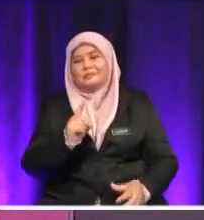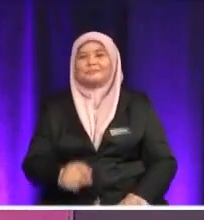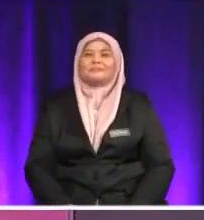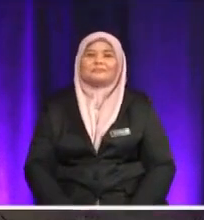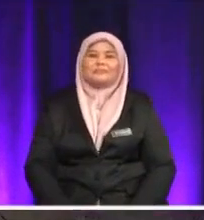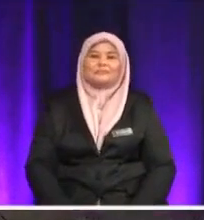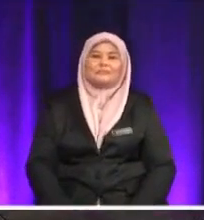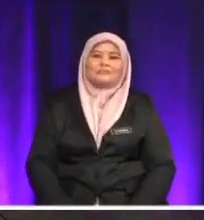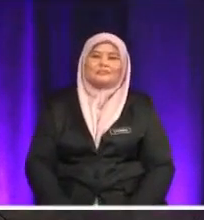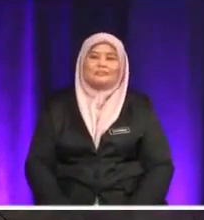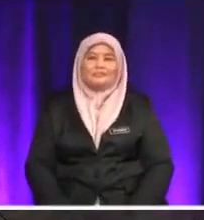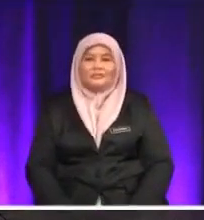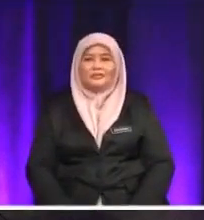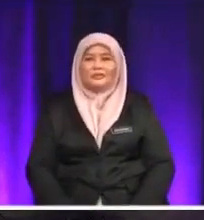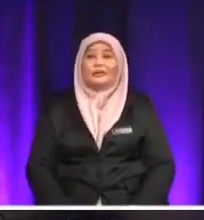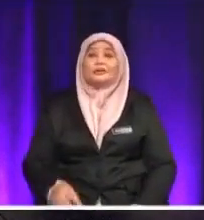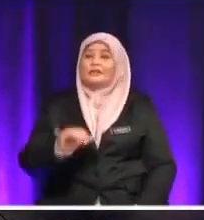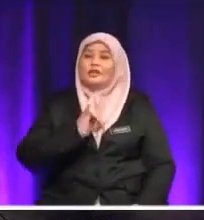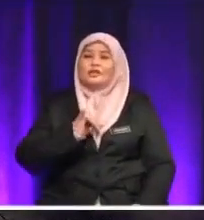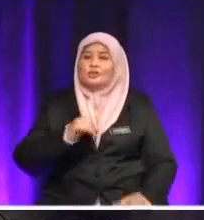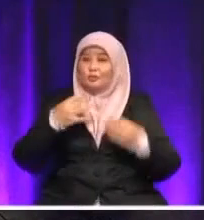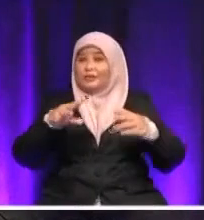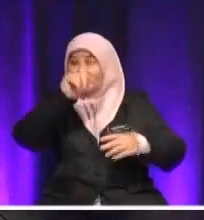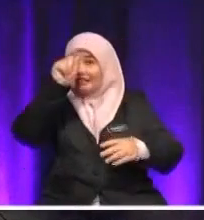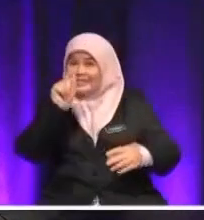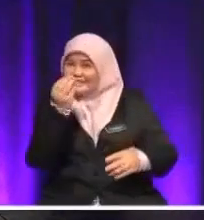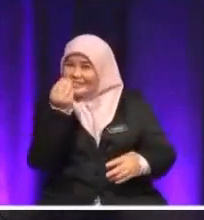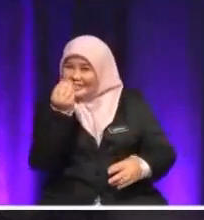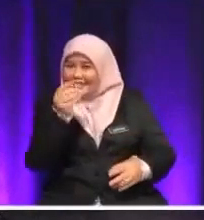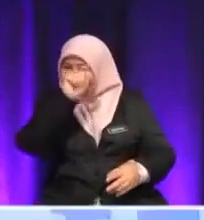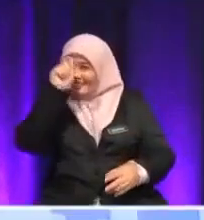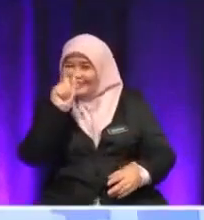Hakim, boleh? Boleh Ustaz. Okey, saya cuba tanya Hakim sikitlah sikit. Okey, boleh Ustaz.